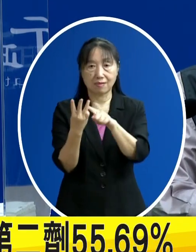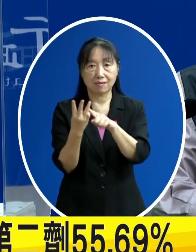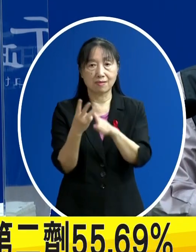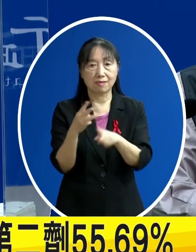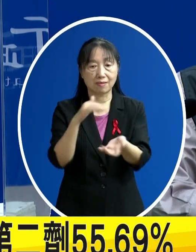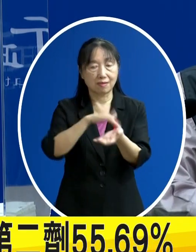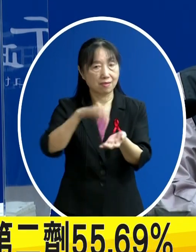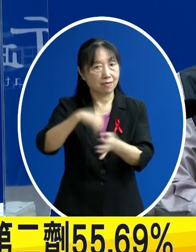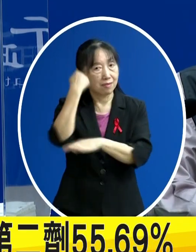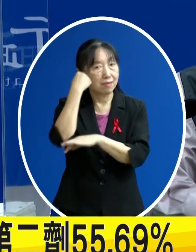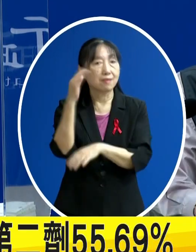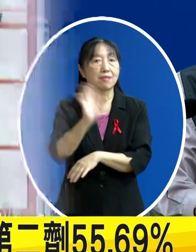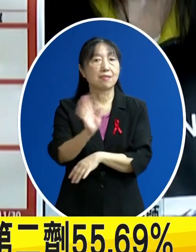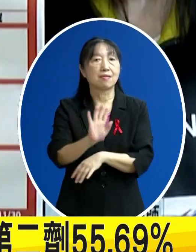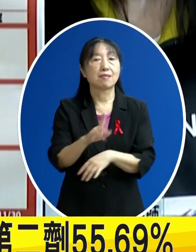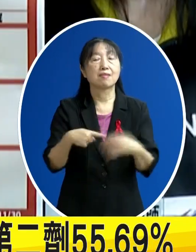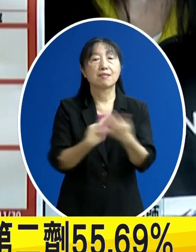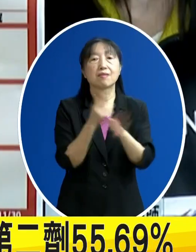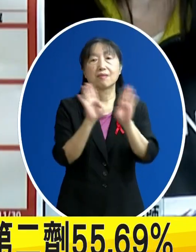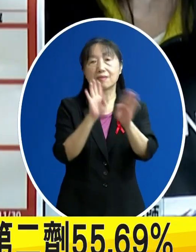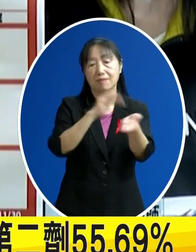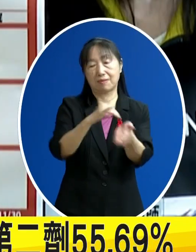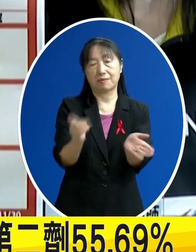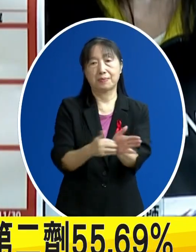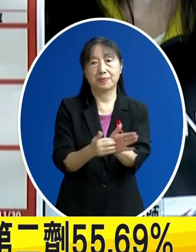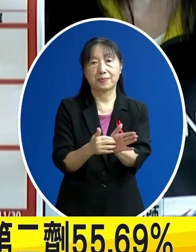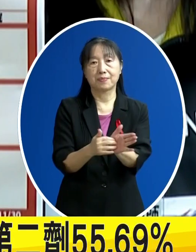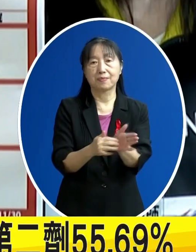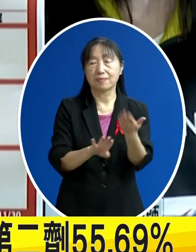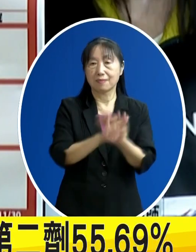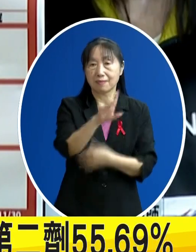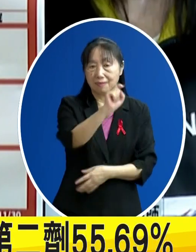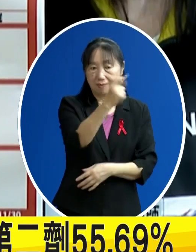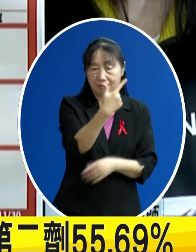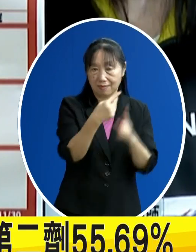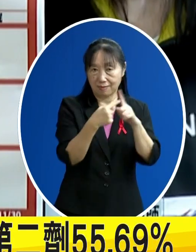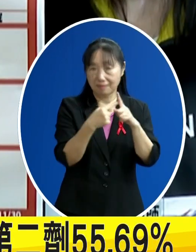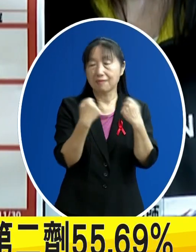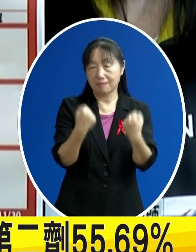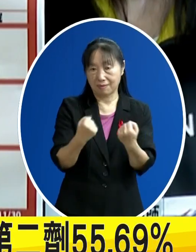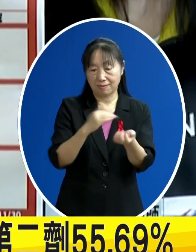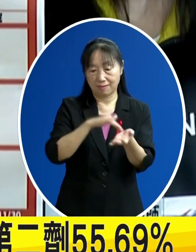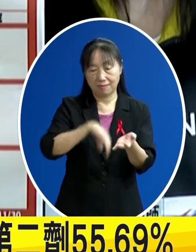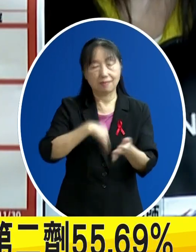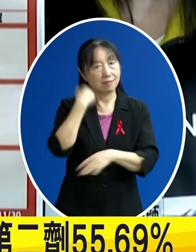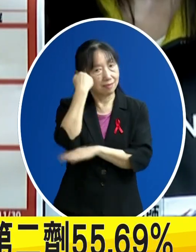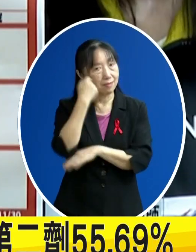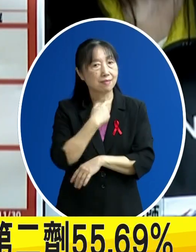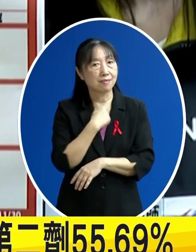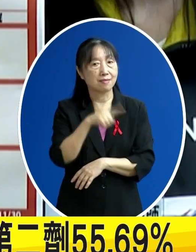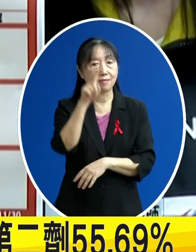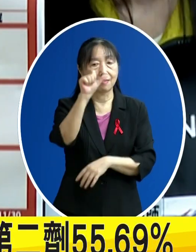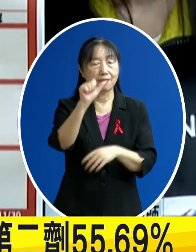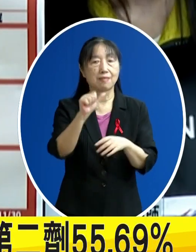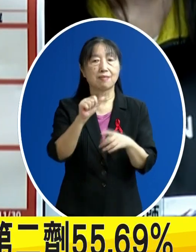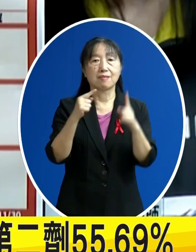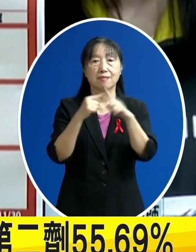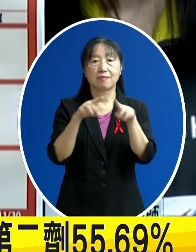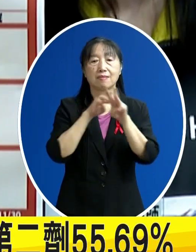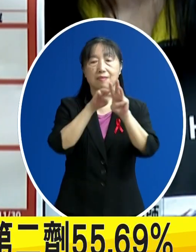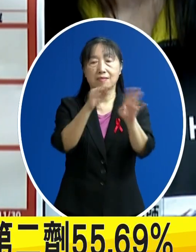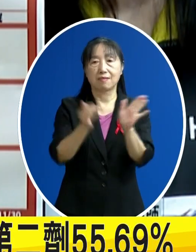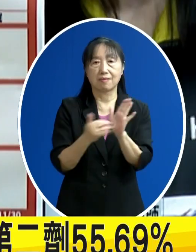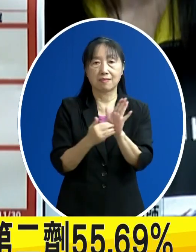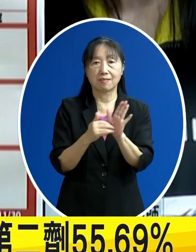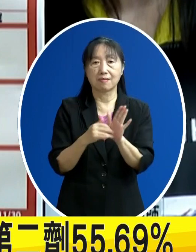察哈，在门诊追踪而已。那另外就是有16位需要住院，那已经有15位出院。在